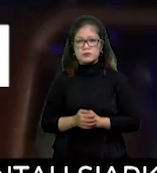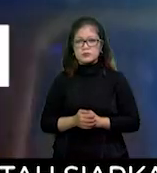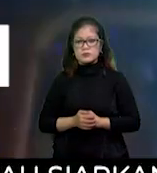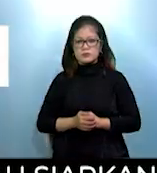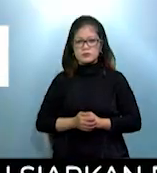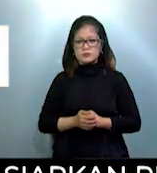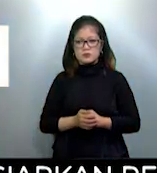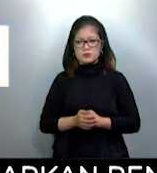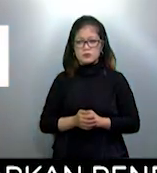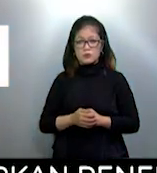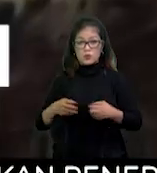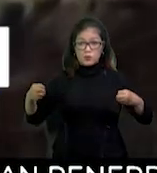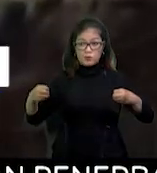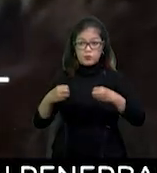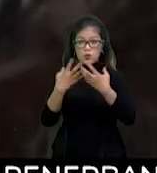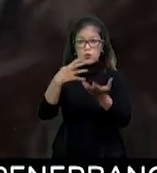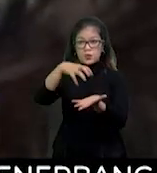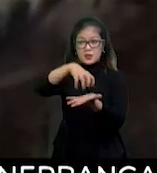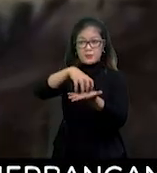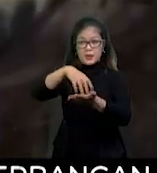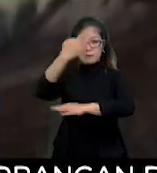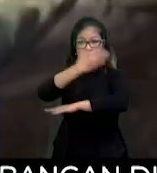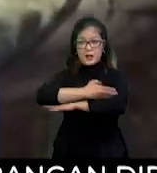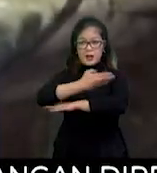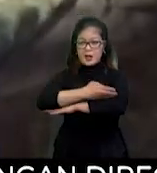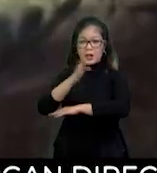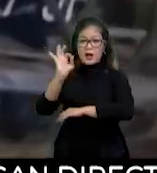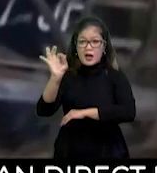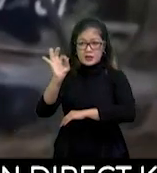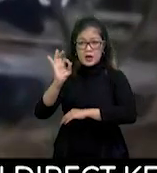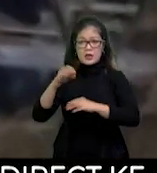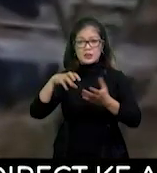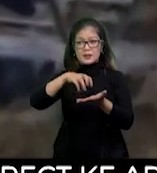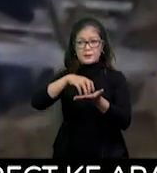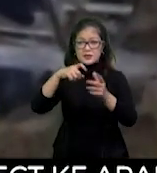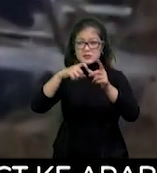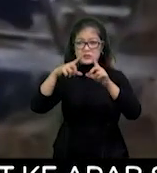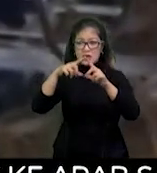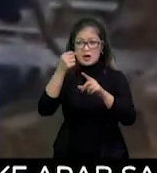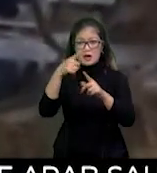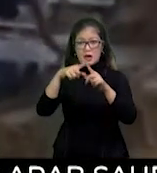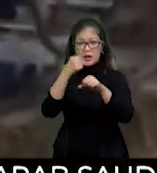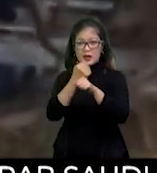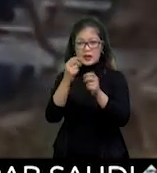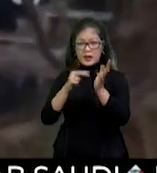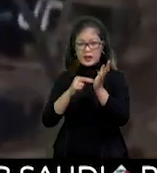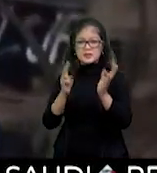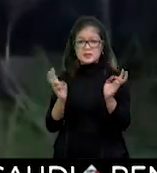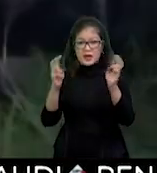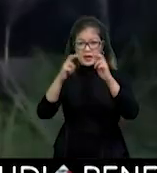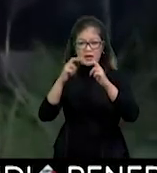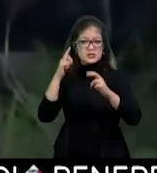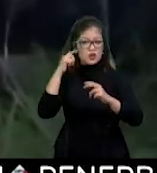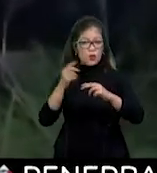Kecelakaan maut terjadi di perlintasan tanpa palang pintu di Desa Jetak, Sragen, Jawa Tengah. Minibus yang ditumpangi sepasang suami istri lansia